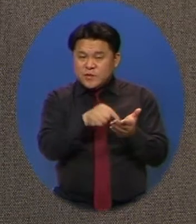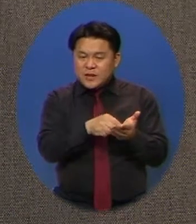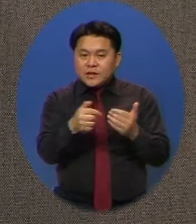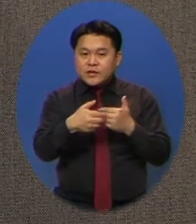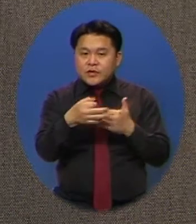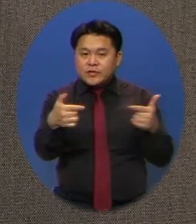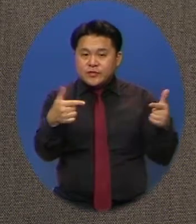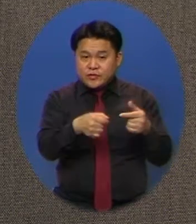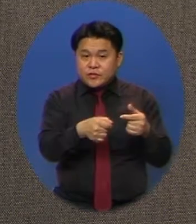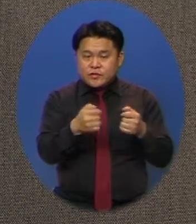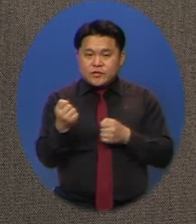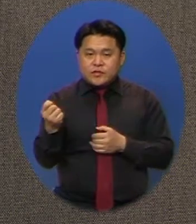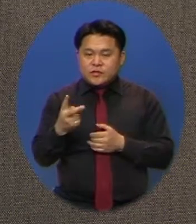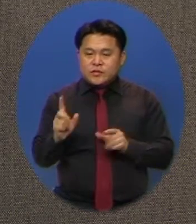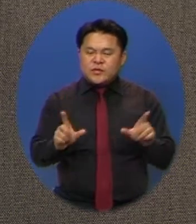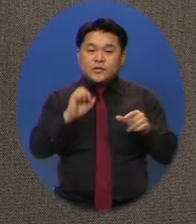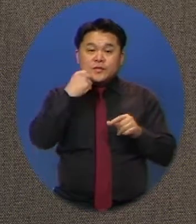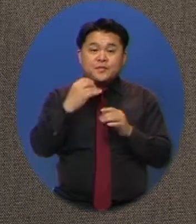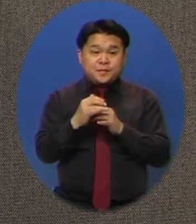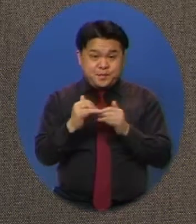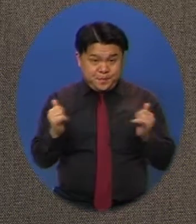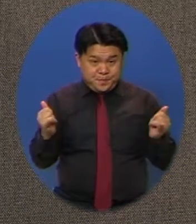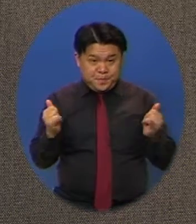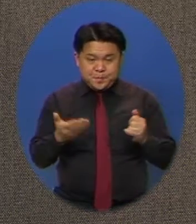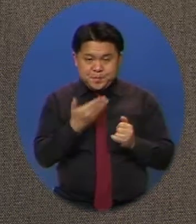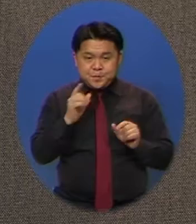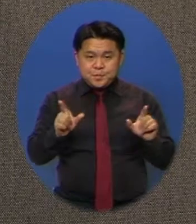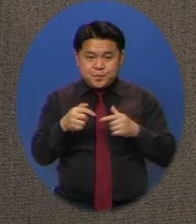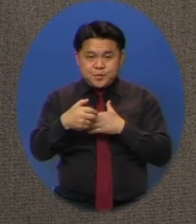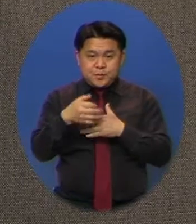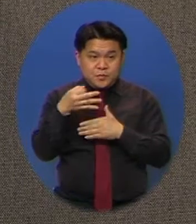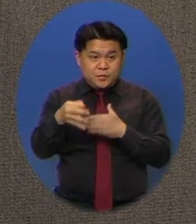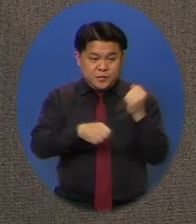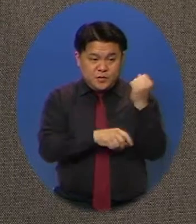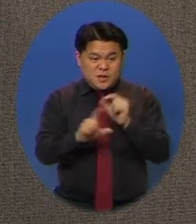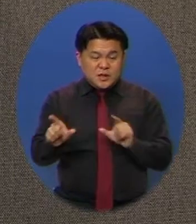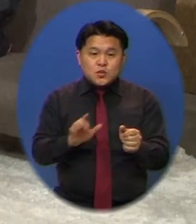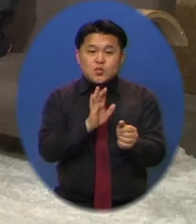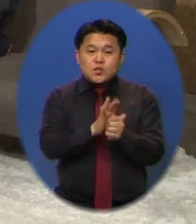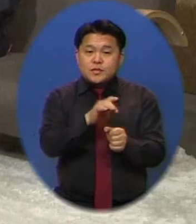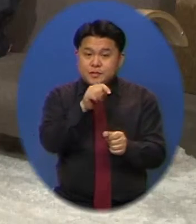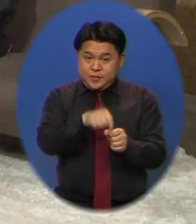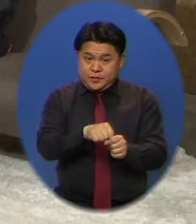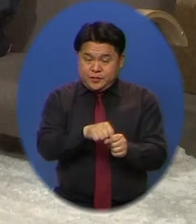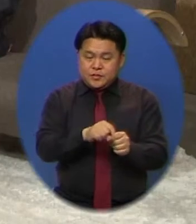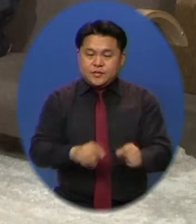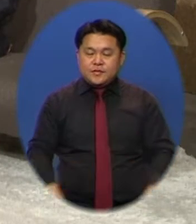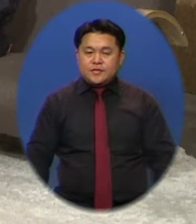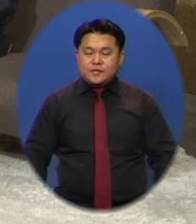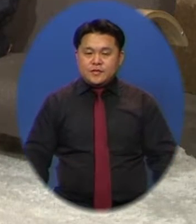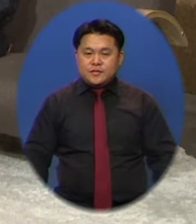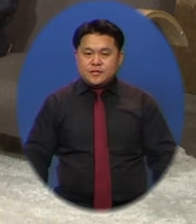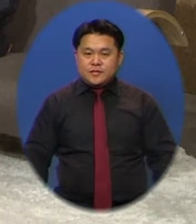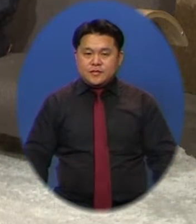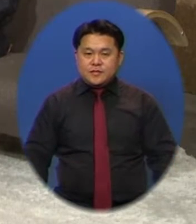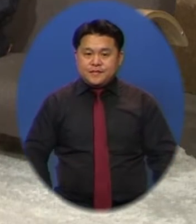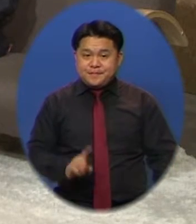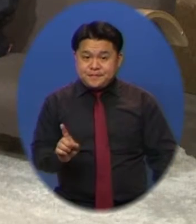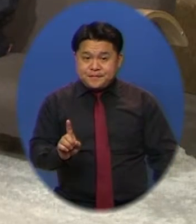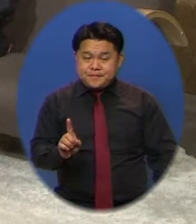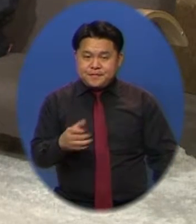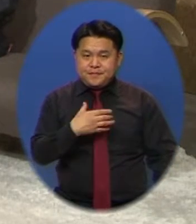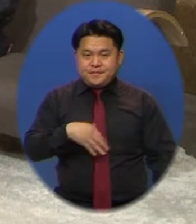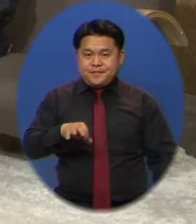정책, 그리고 아주 생활이 어려운 분들께 생계 의료의 기본 생활을